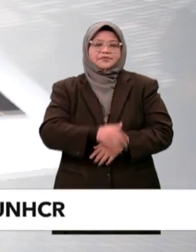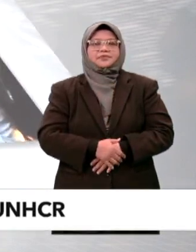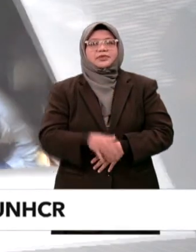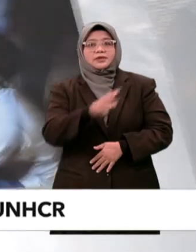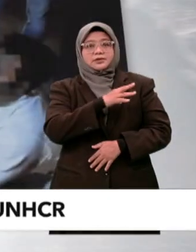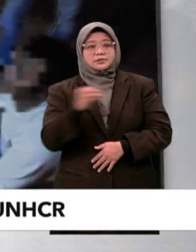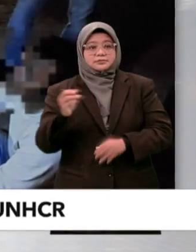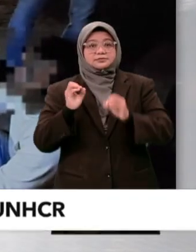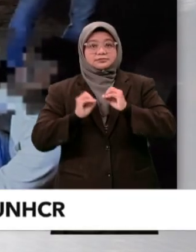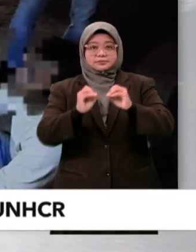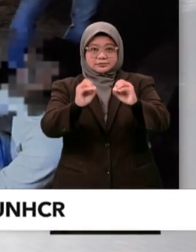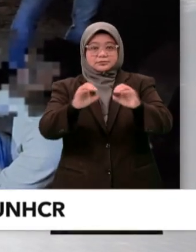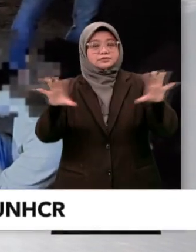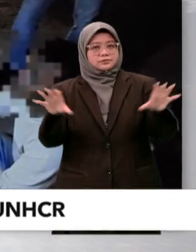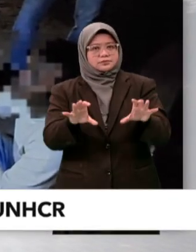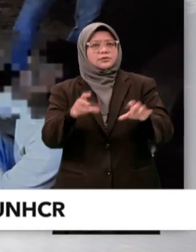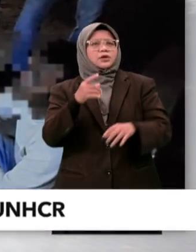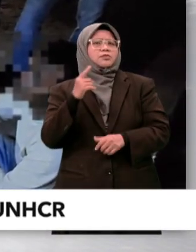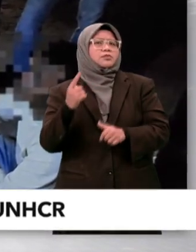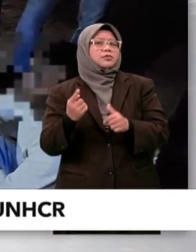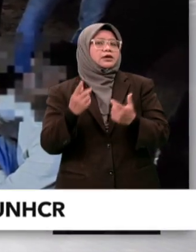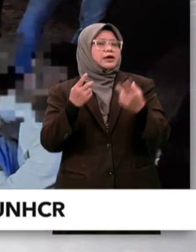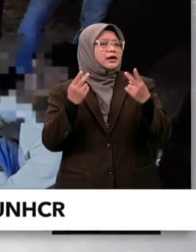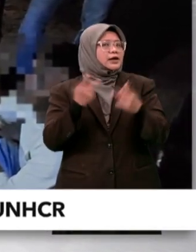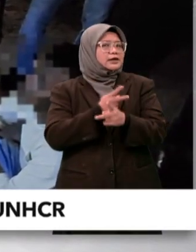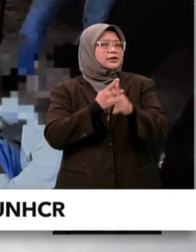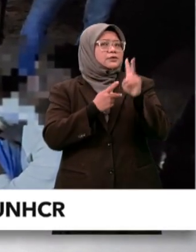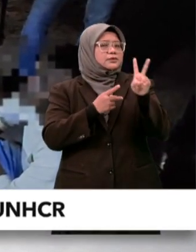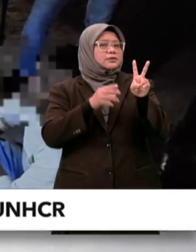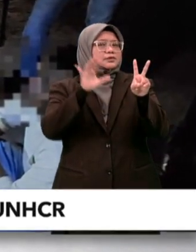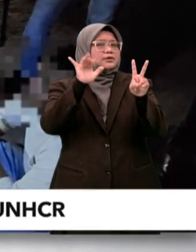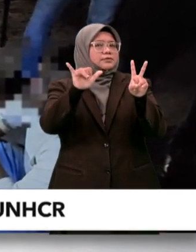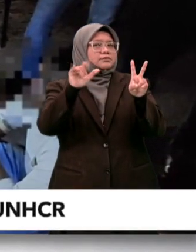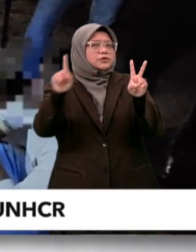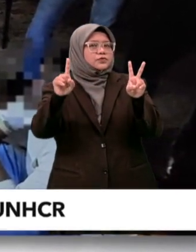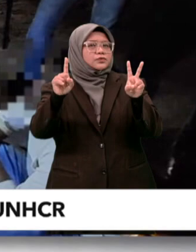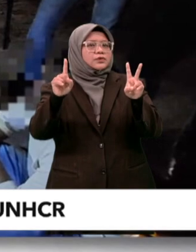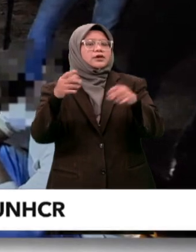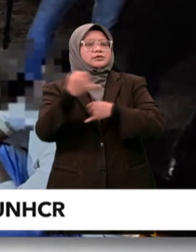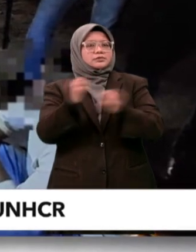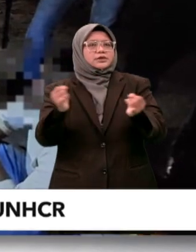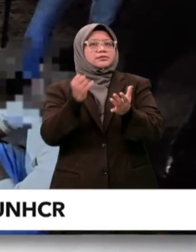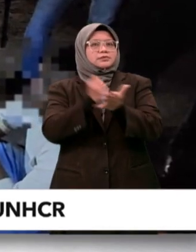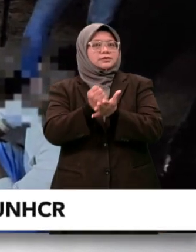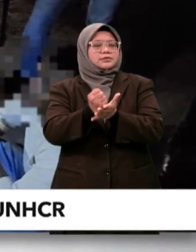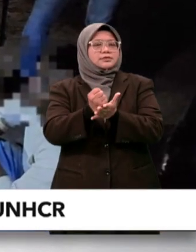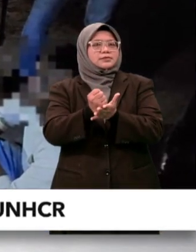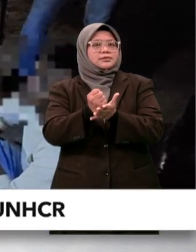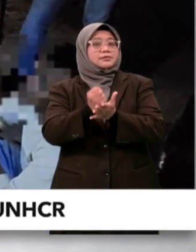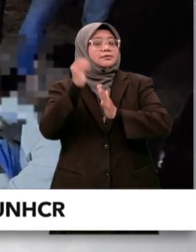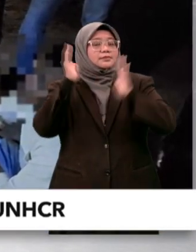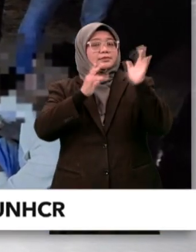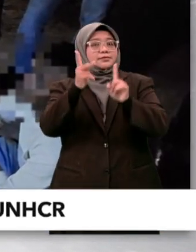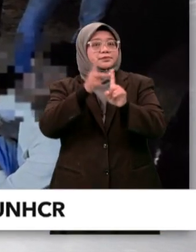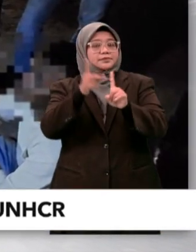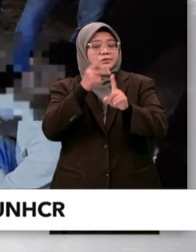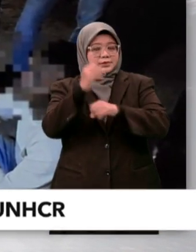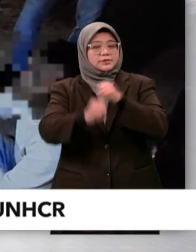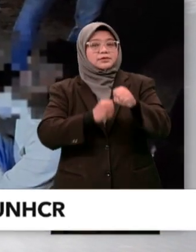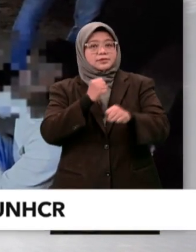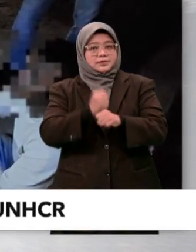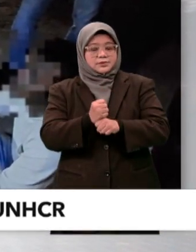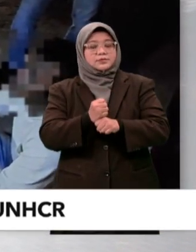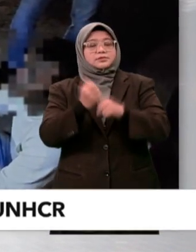operasi yang dijalankan itu merupakan yang ke-261 dijayakan oleh jabatan Malaysia Pulau Pinang sepanjang tahun ini